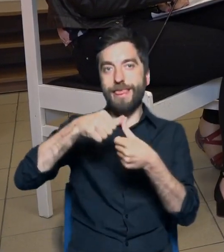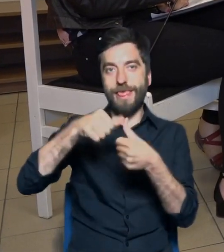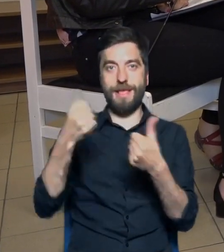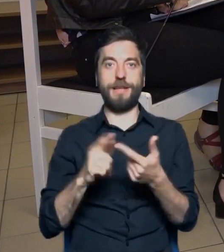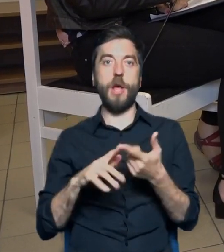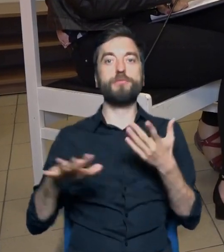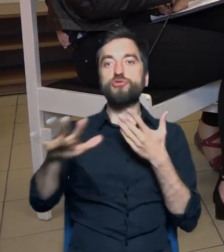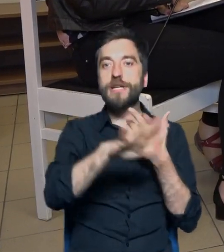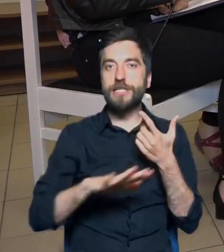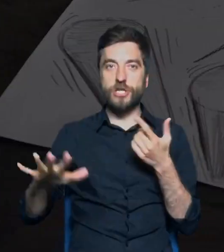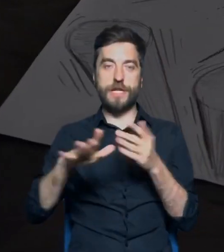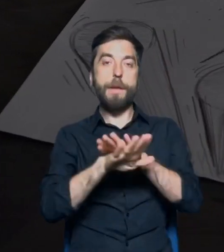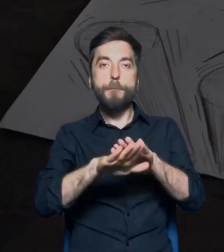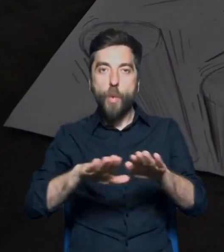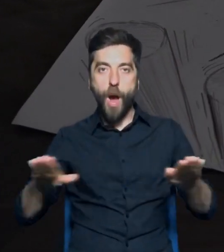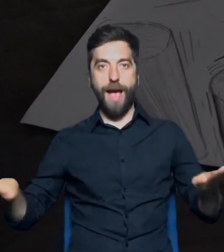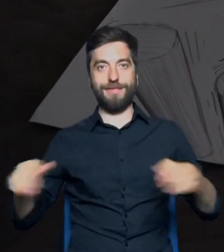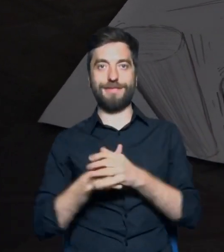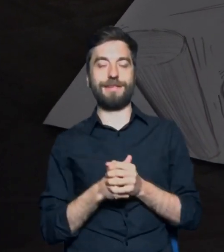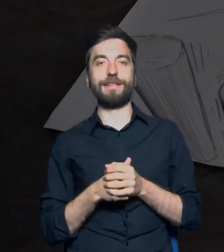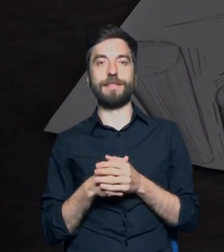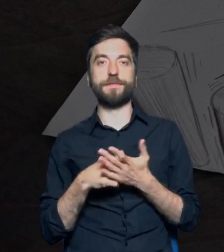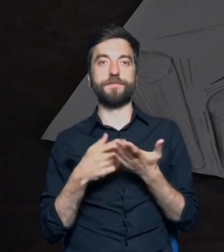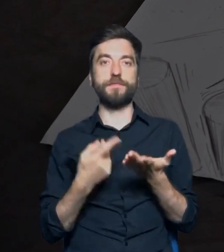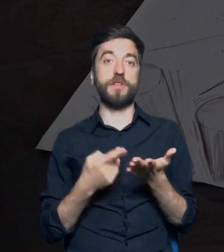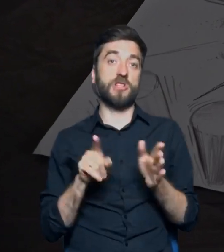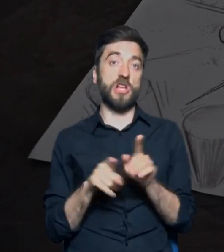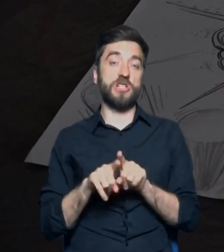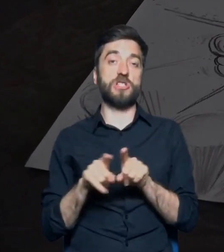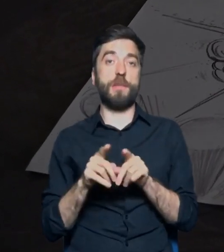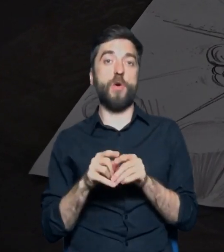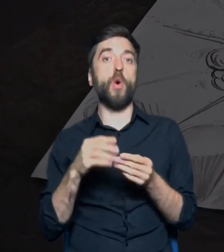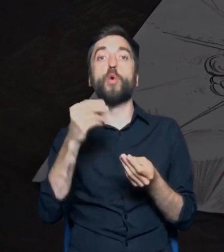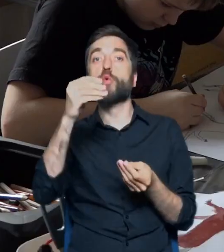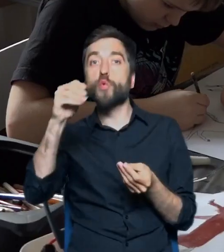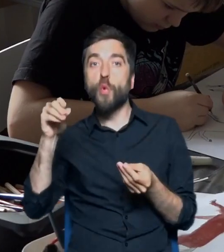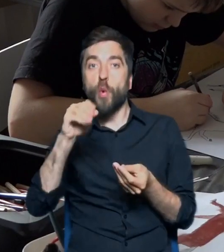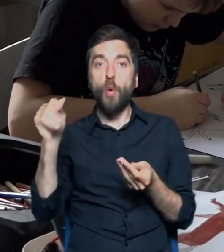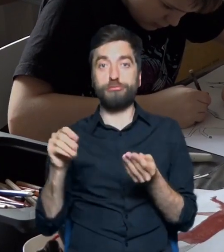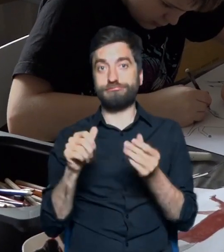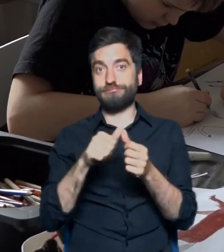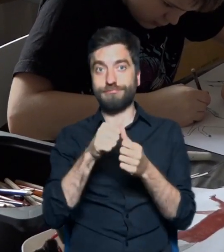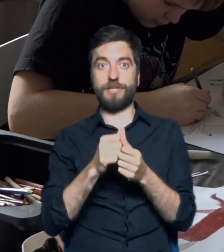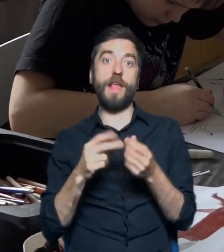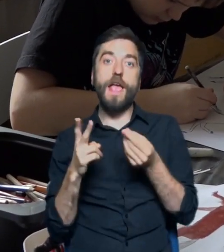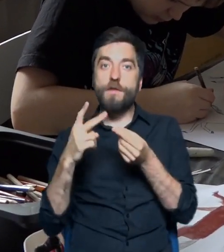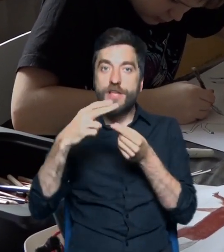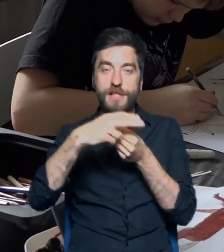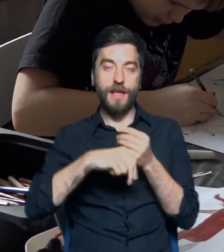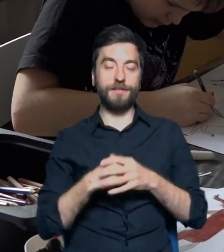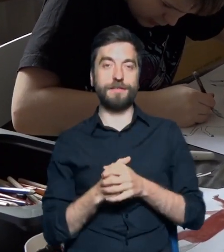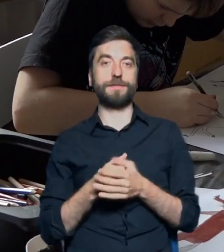plasteliny przestrzenne, mogą być płaskie animacje zrobione na przykład właśnie w soli albo w technice